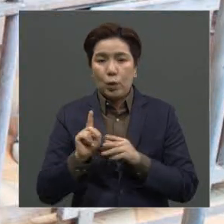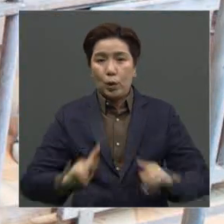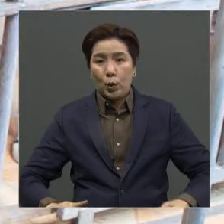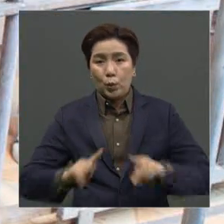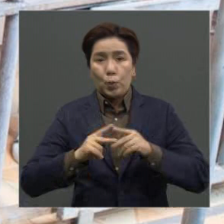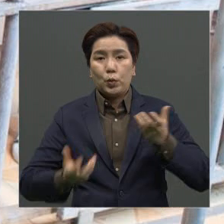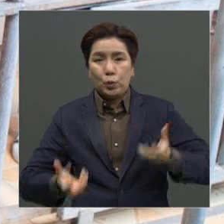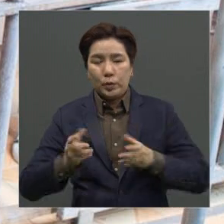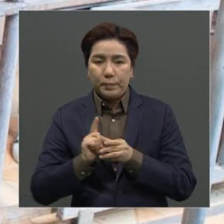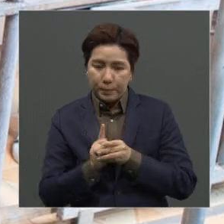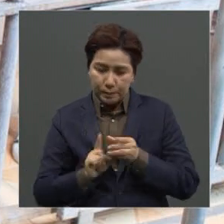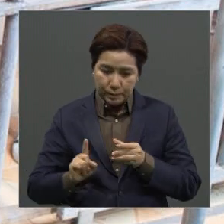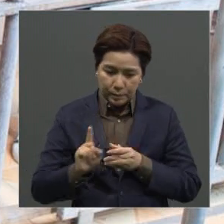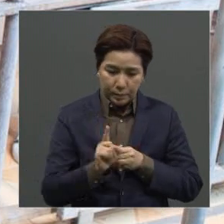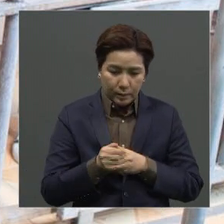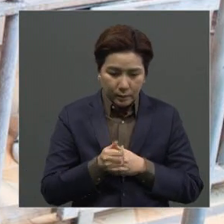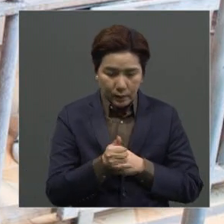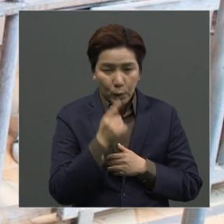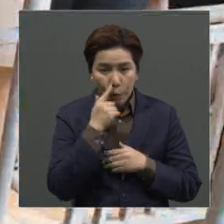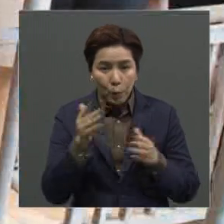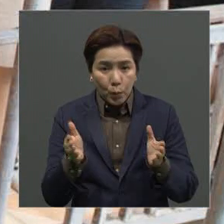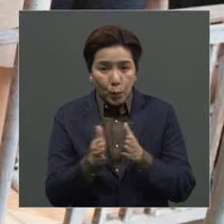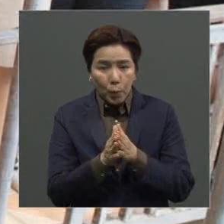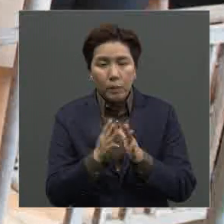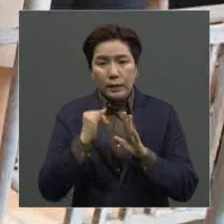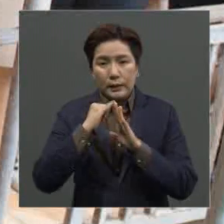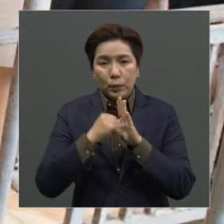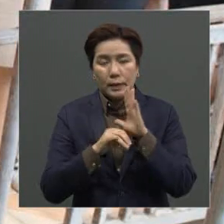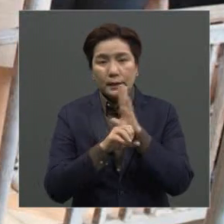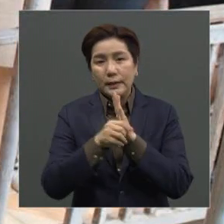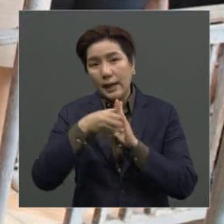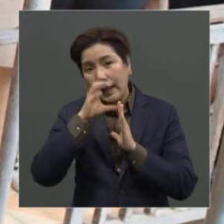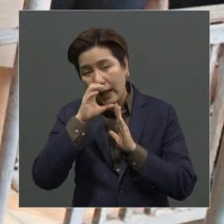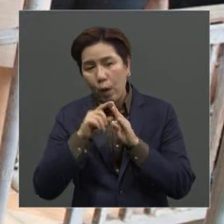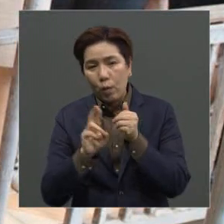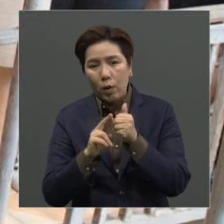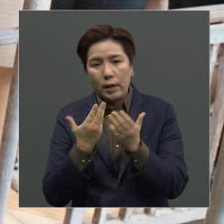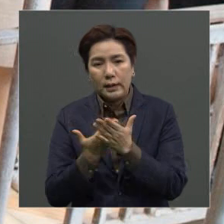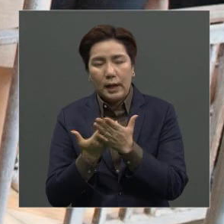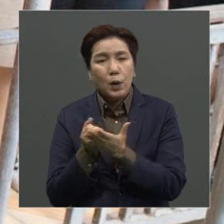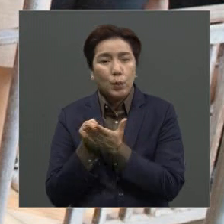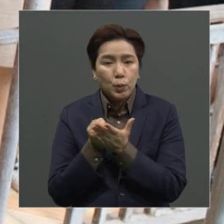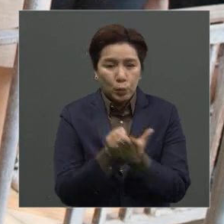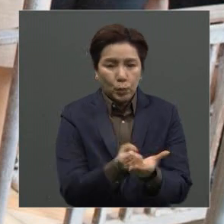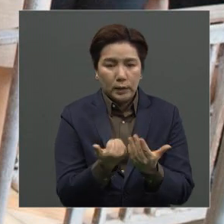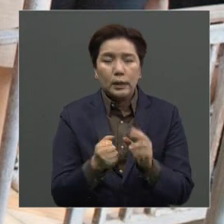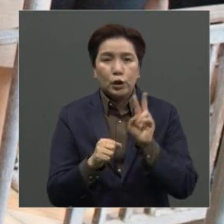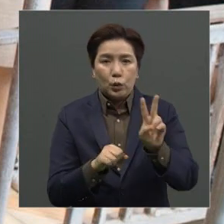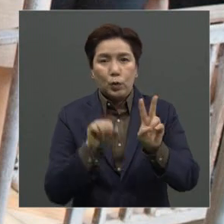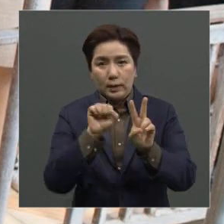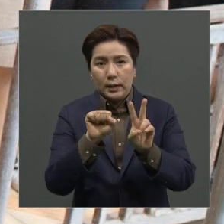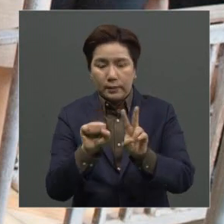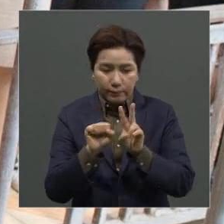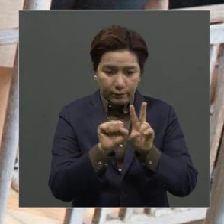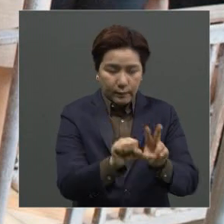ยุติธรรมนะคะลงพื้นที่ไปพร้อมกับทางรองผู้ว่าสาแก้วค่ะนำเงินเข้าไปช่วยเหลือเยียวยาจำนวน 200,000บาท